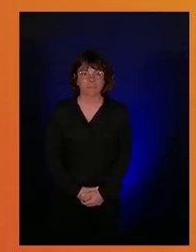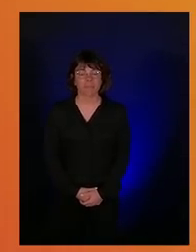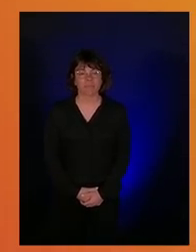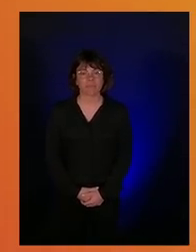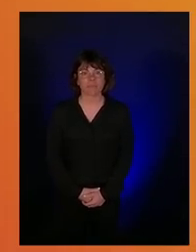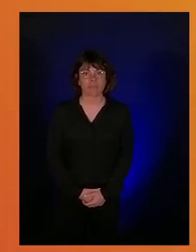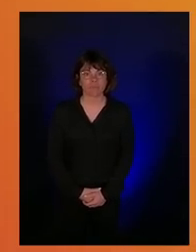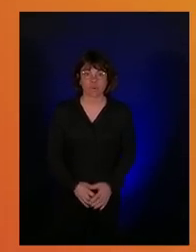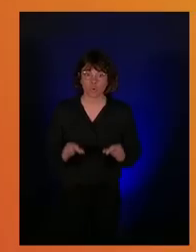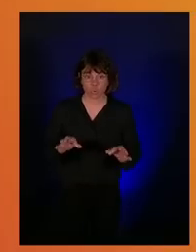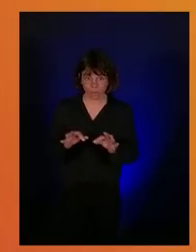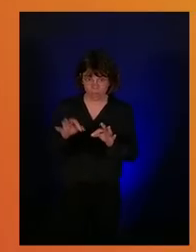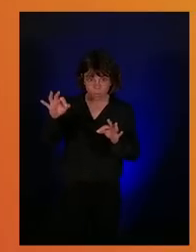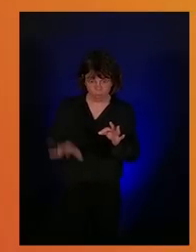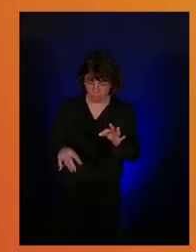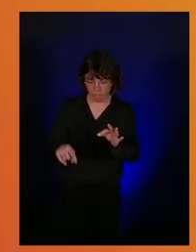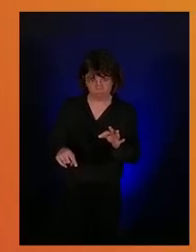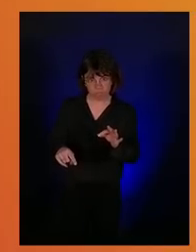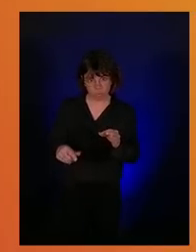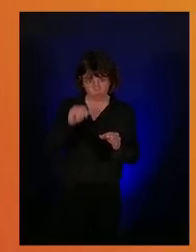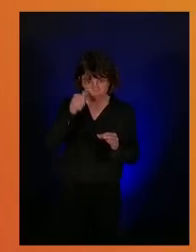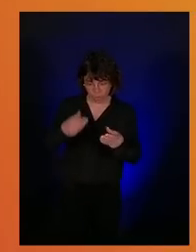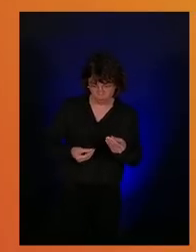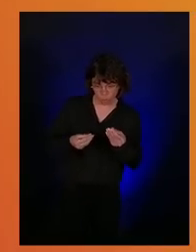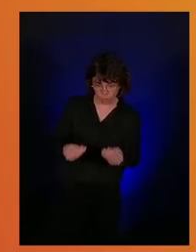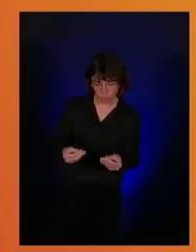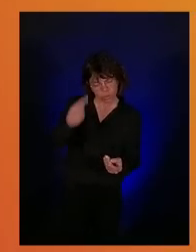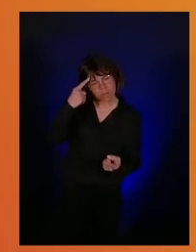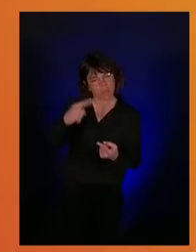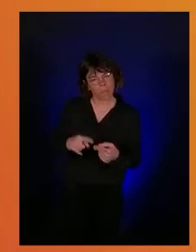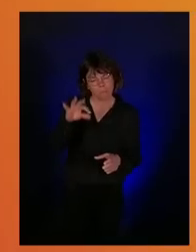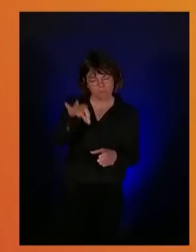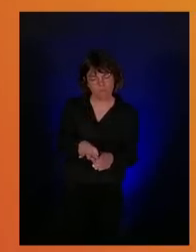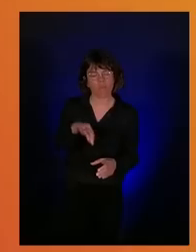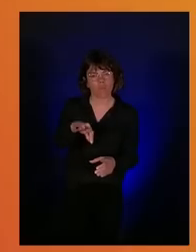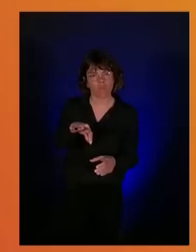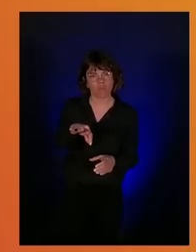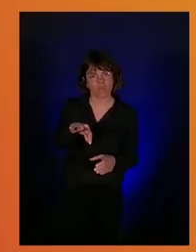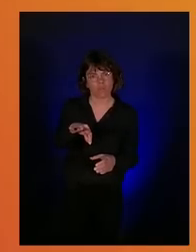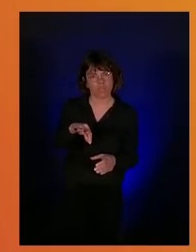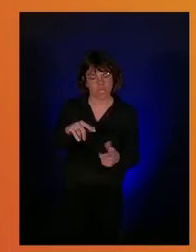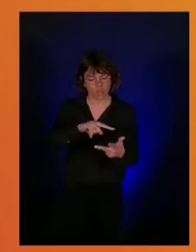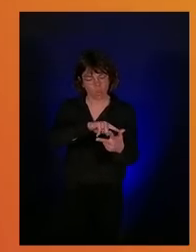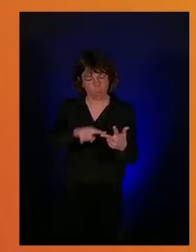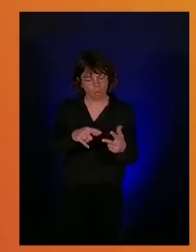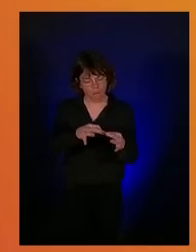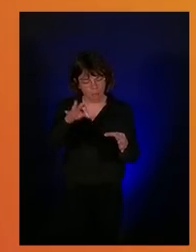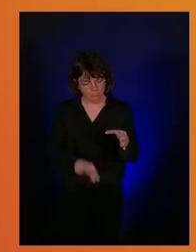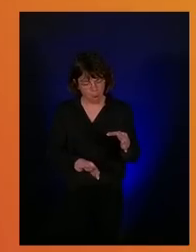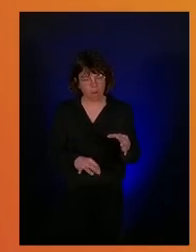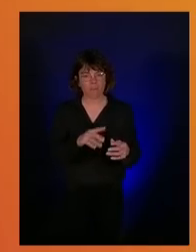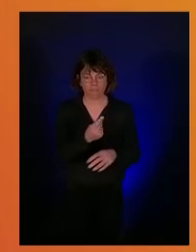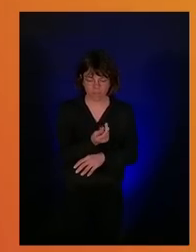Et pareil, hein, les résultats seront donnés demain concernant le vote des trois rapports, du rapport financier qui